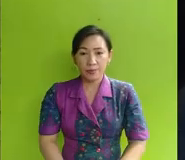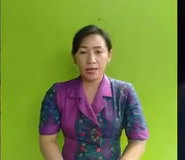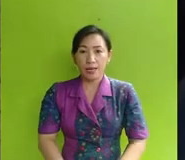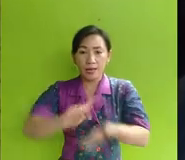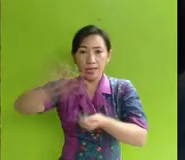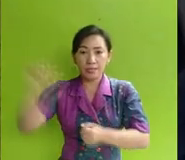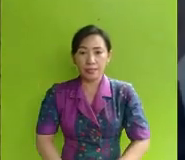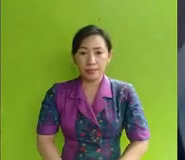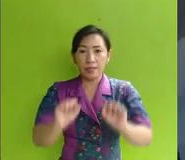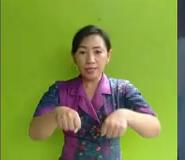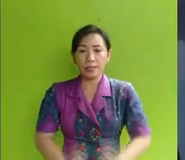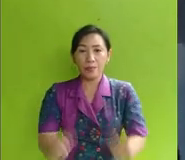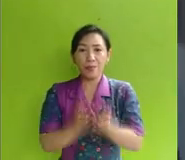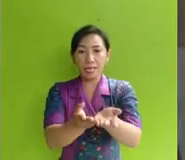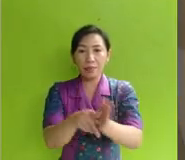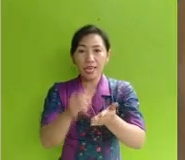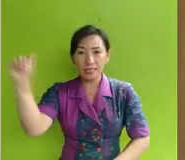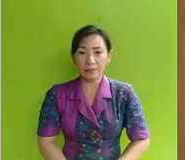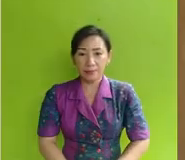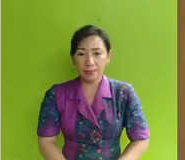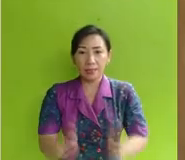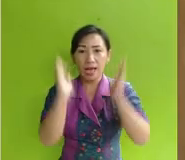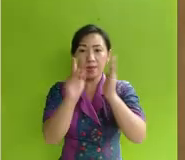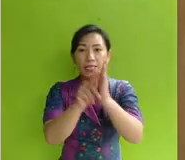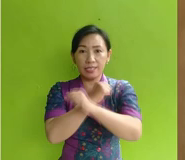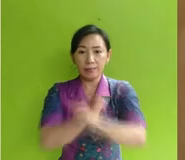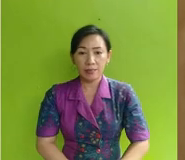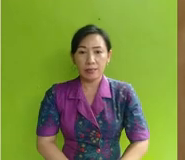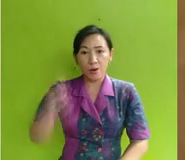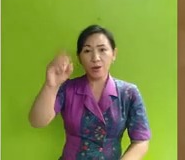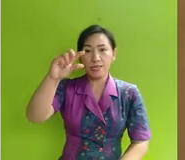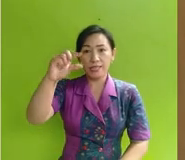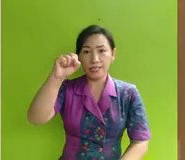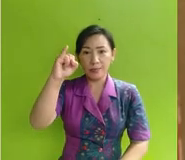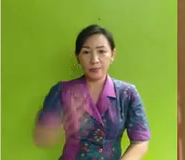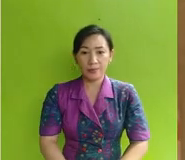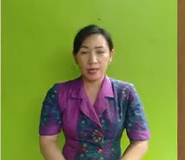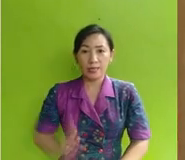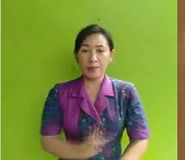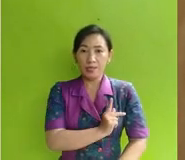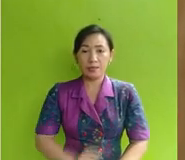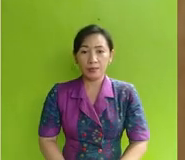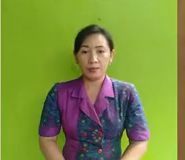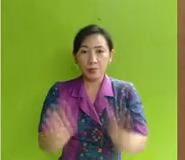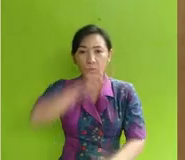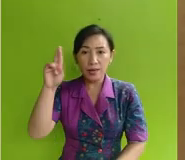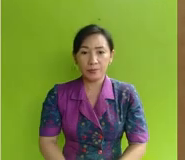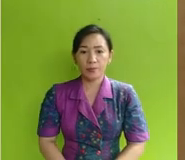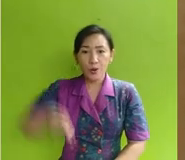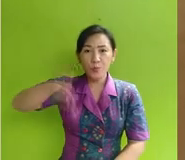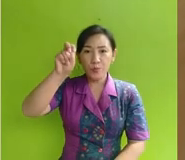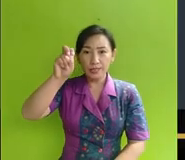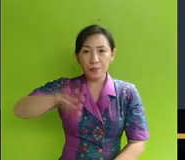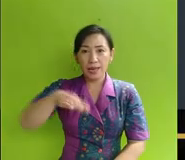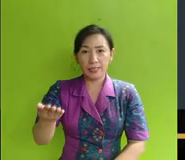memberikan penilaian terhadap kinerja organisasi kami berupa umpan balik, kritik, dan saran menggunakan